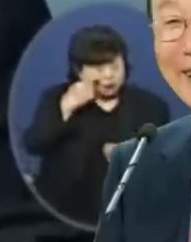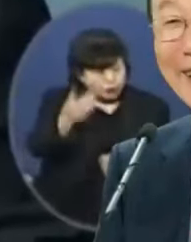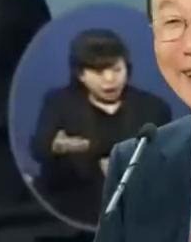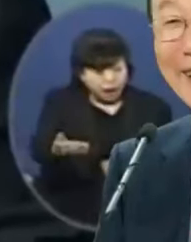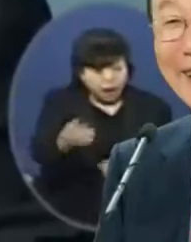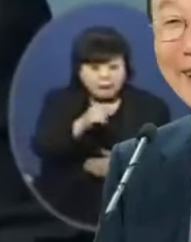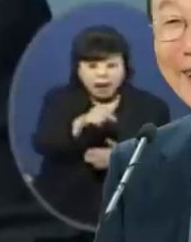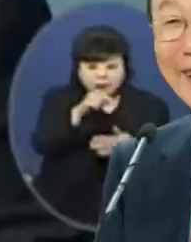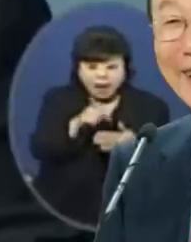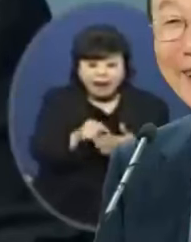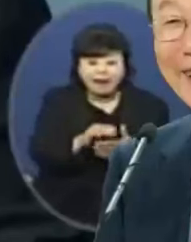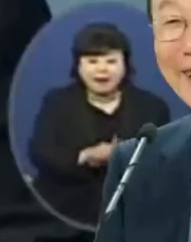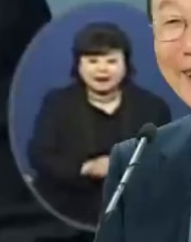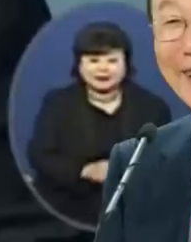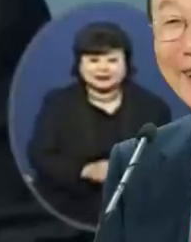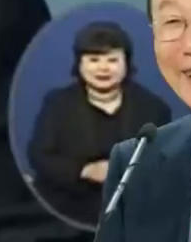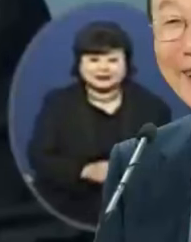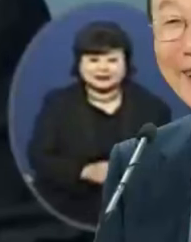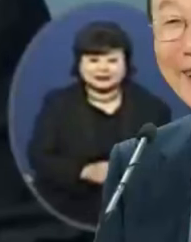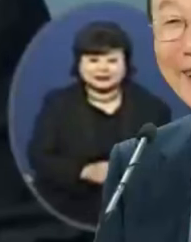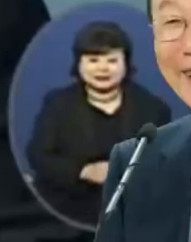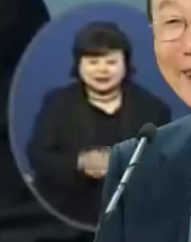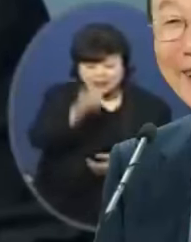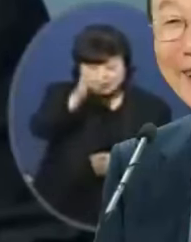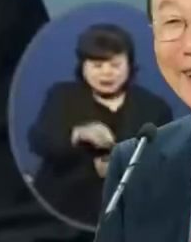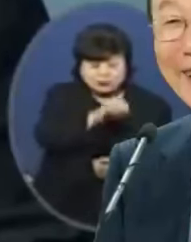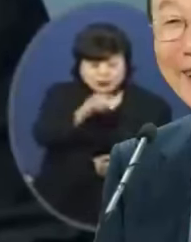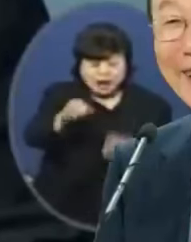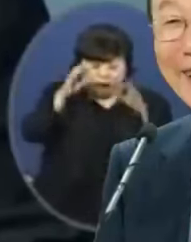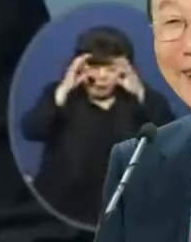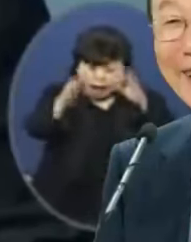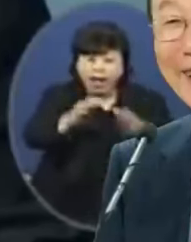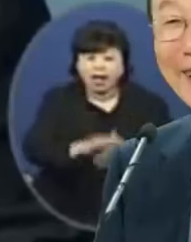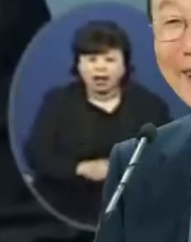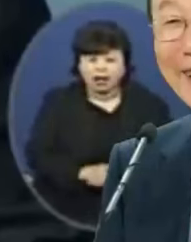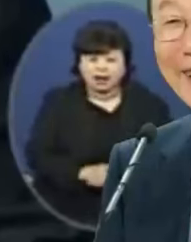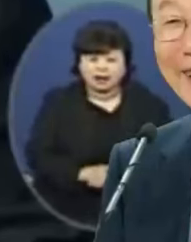내 마음속에 이 사람아 십자가를 보라